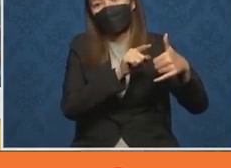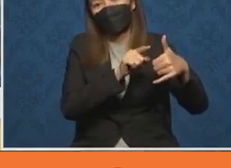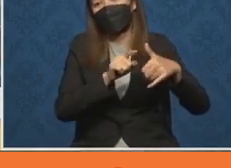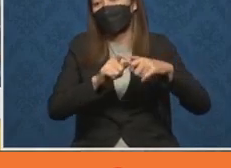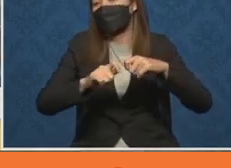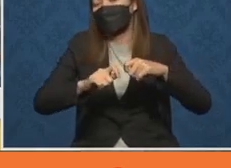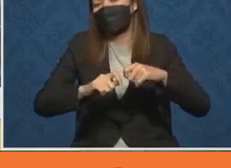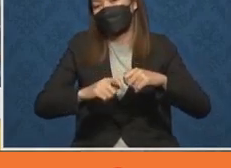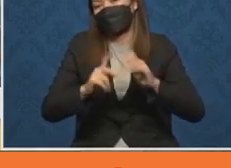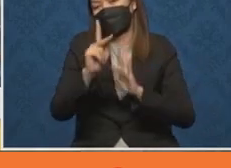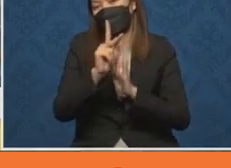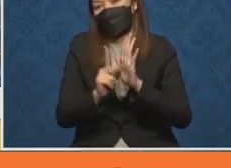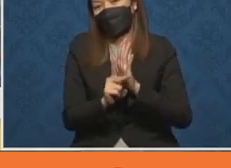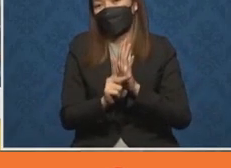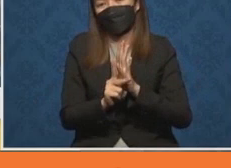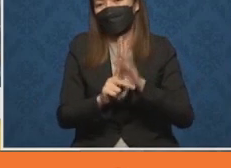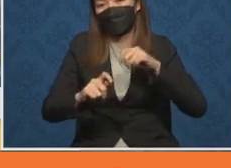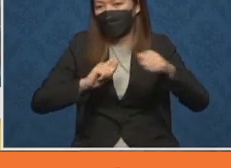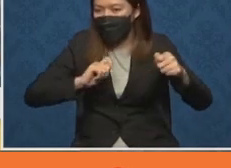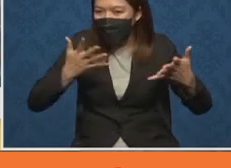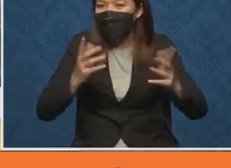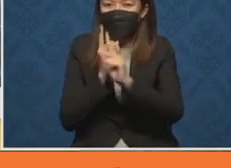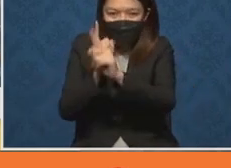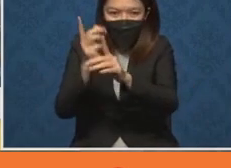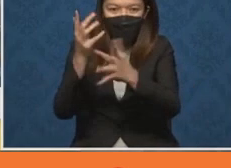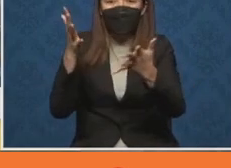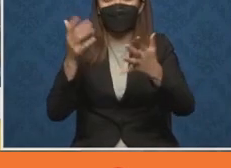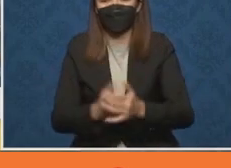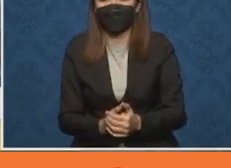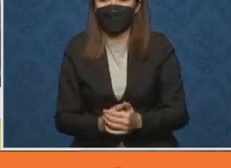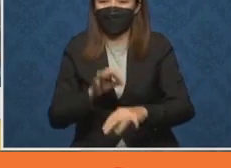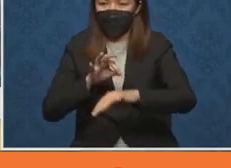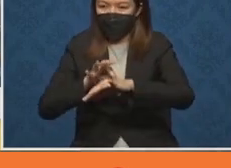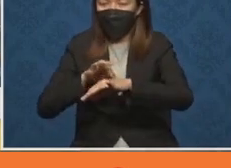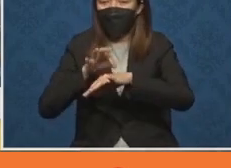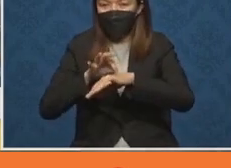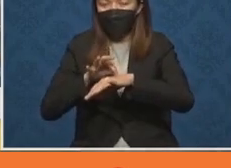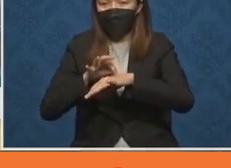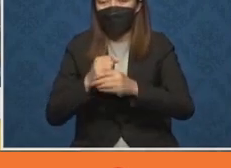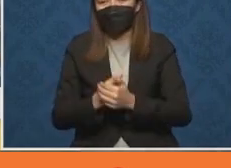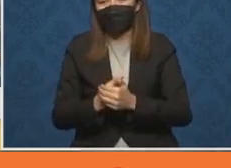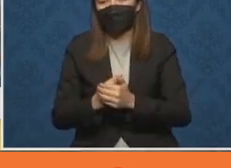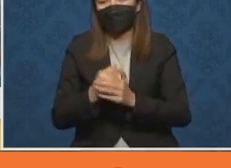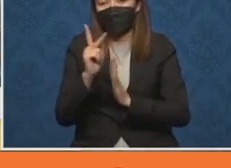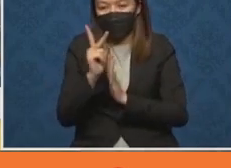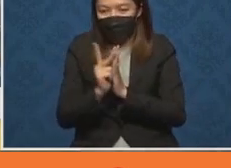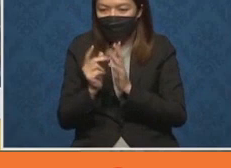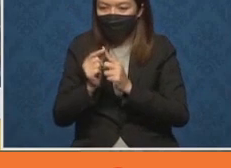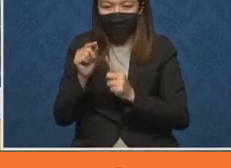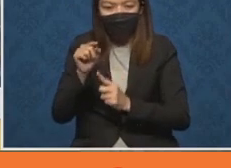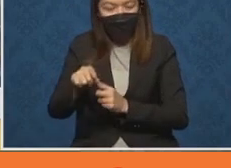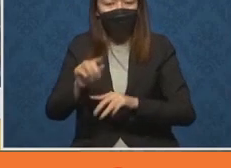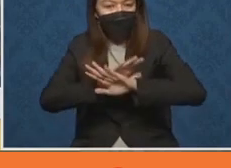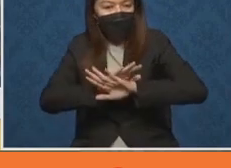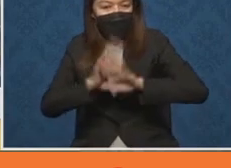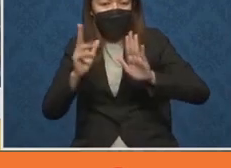หมายสูงสุของประเทศนี้นำซ้ำระห่างอยในอำนาจอยมการออกกฎ ออกคำสั่ง มายกเลื